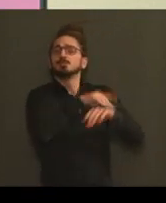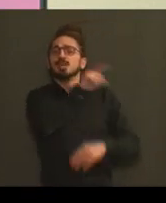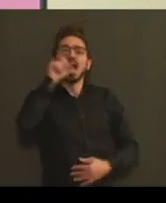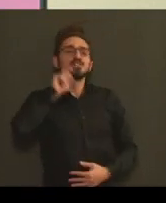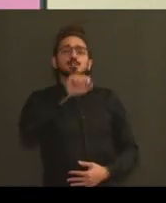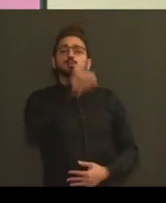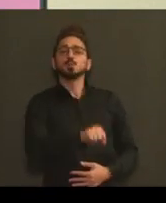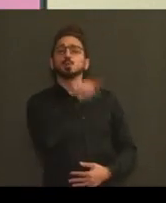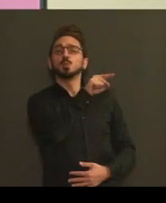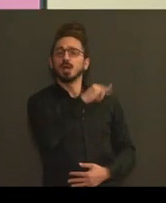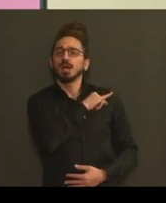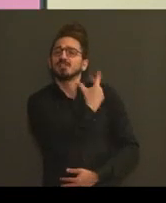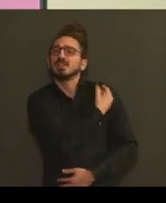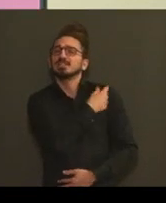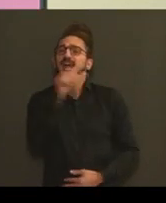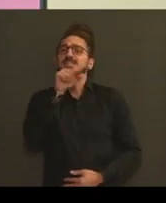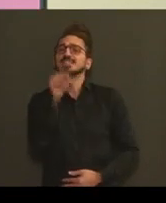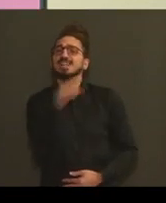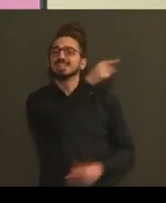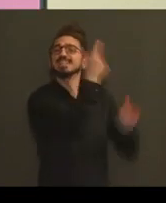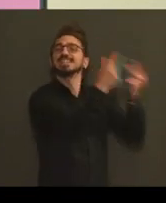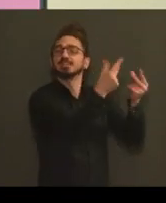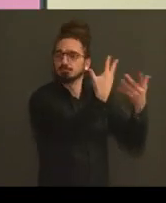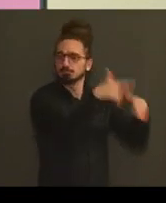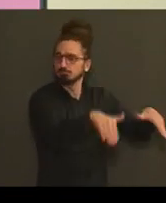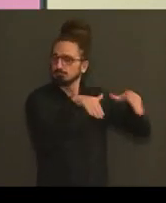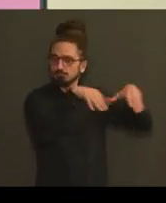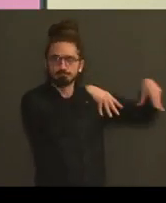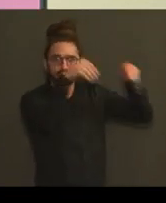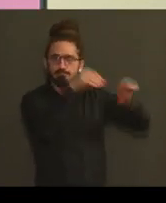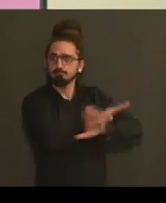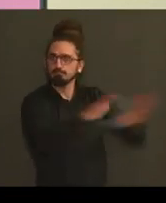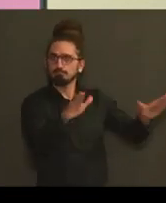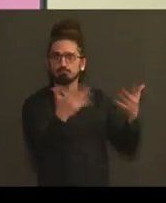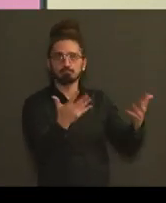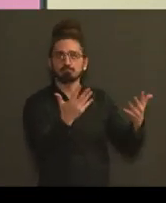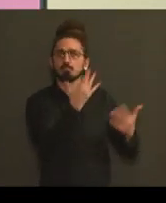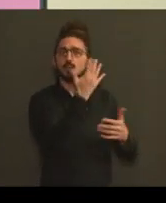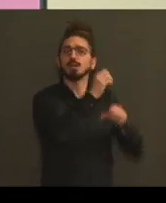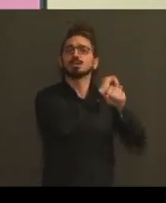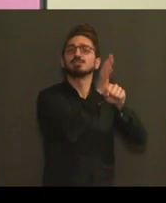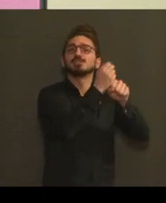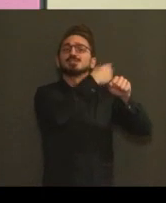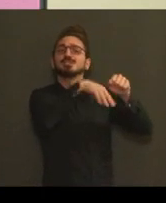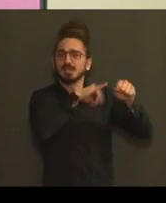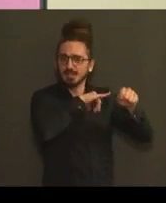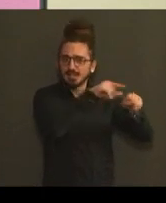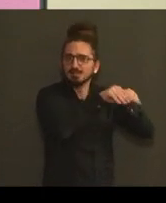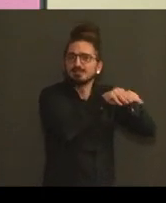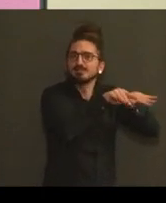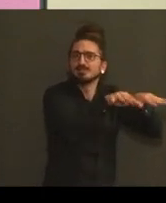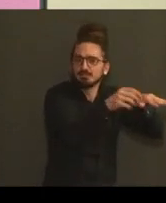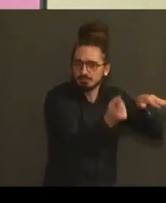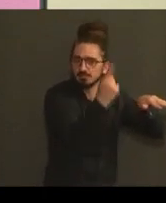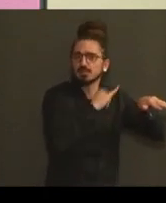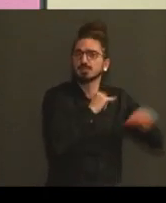arrêté cette vaccination parce que, avec les souches sud-africains, dans leur population, une partie des gens vaccinés présentaient encore